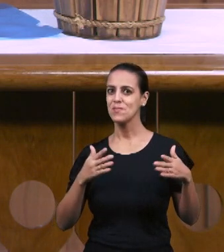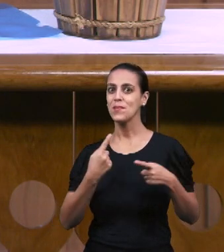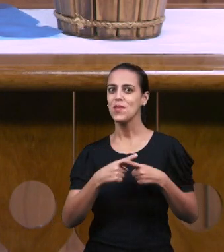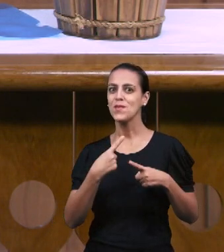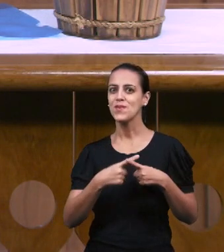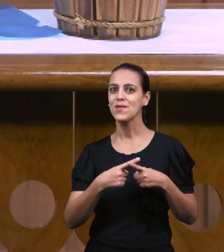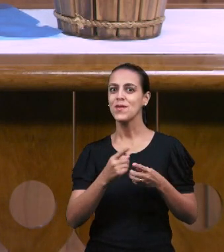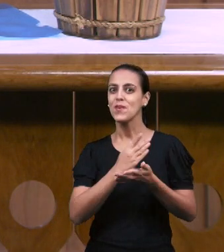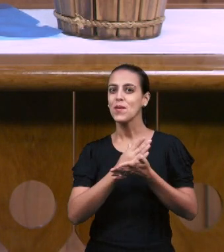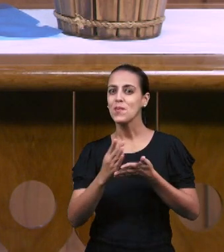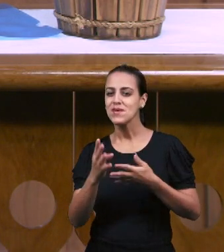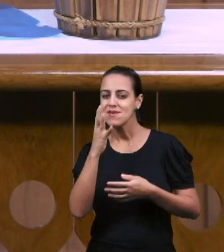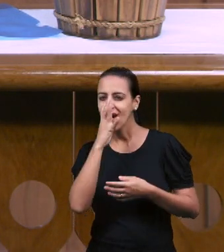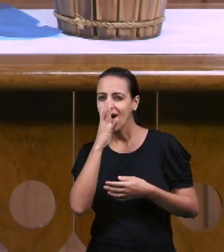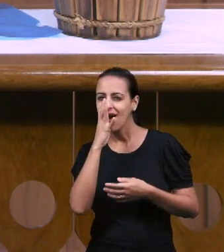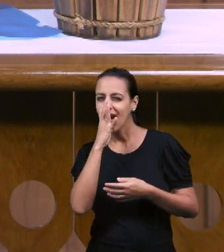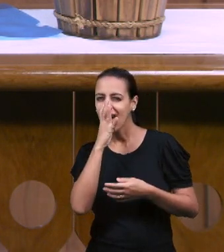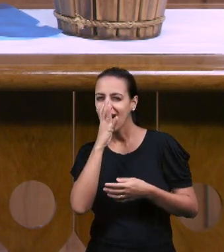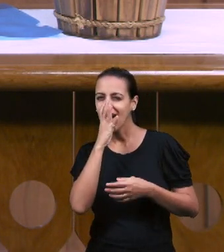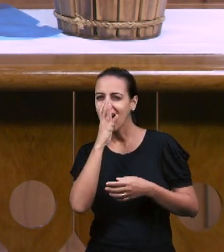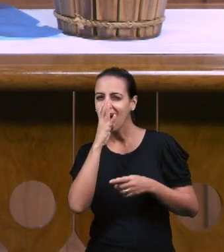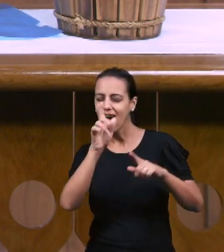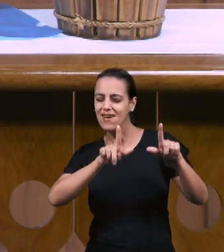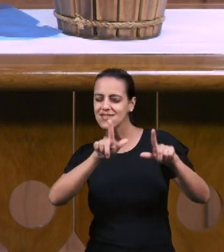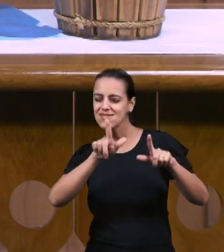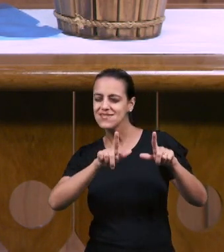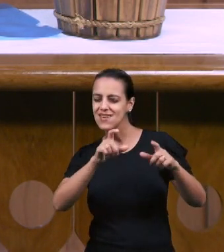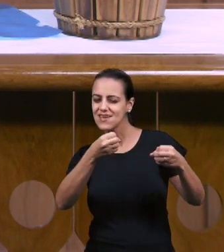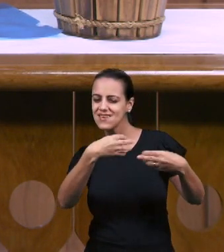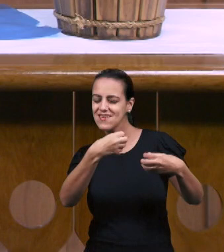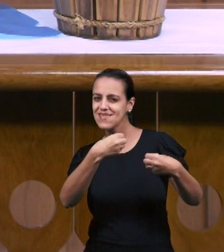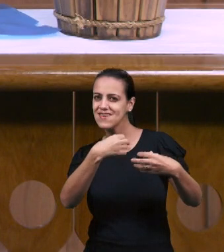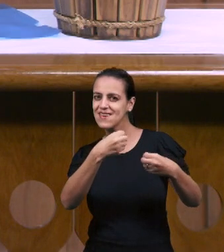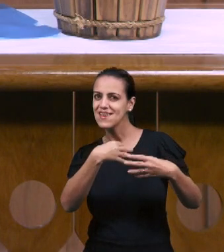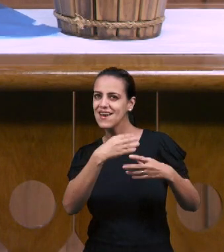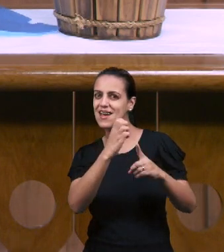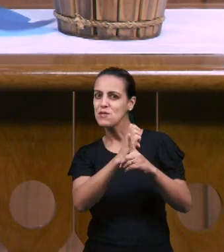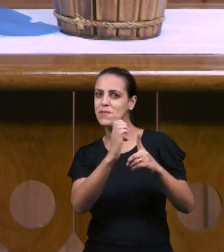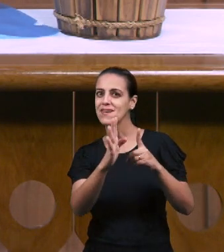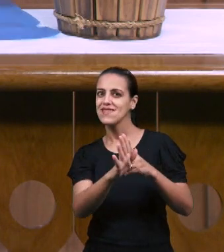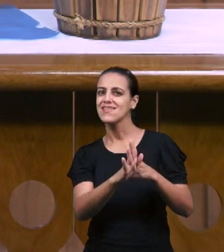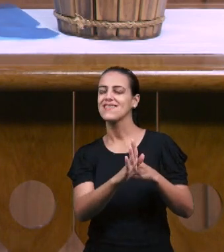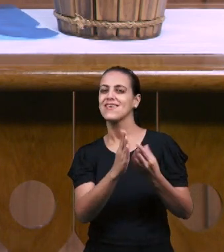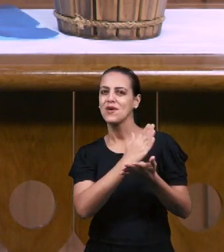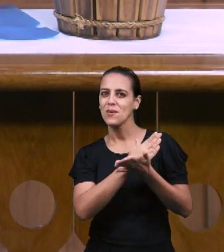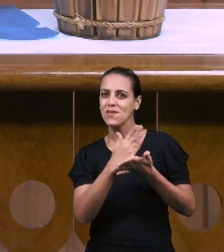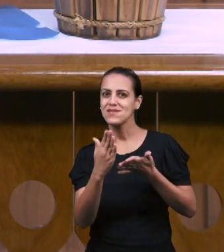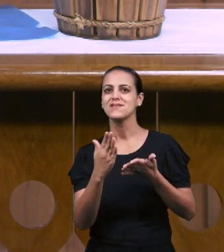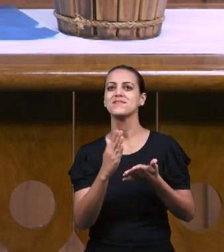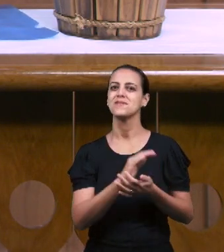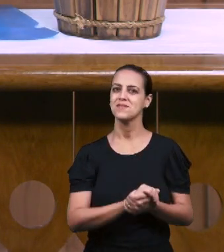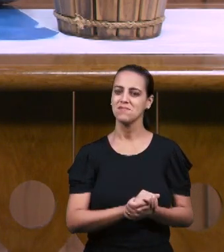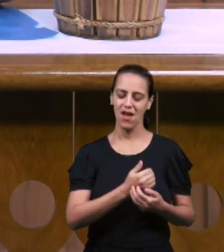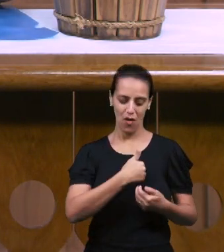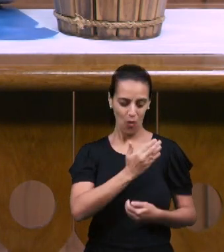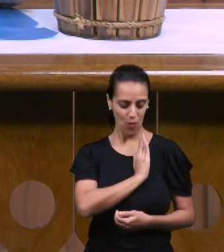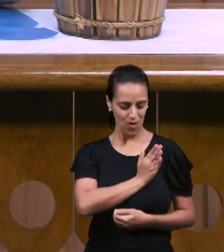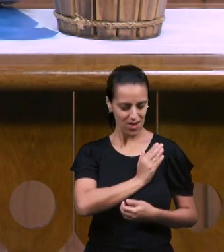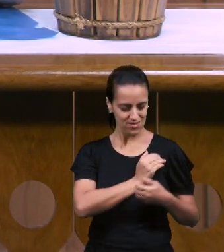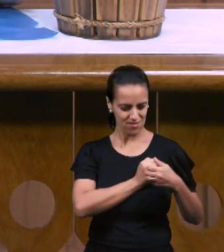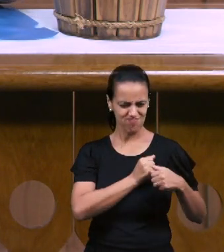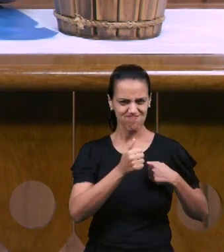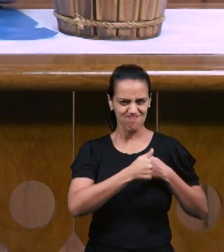les enseignements et à assister et à participer de l'école biblique dominicale. Donc, nous voyons que les